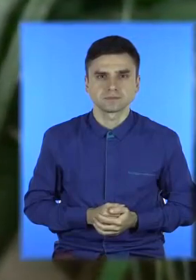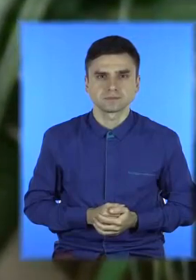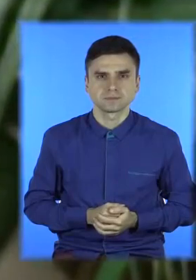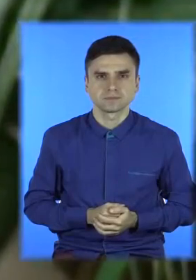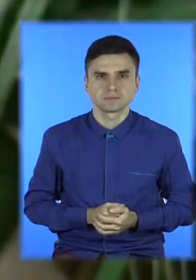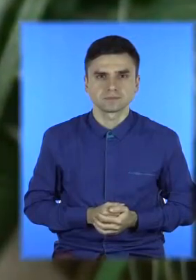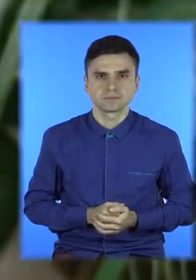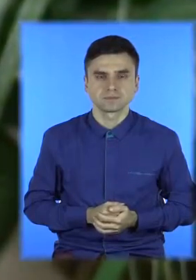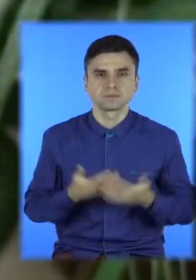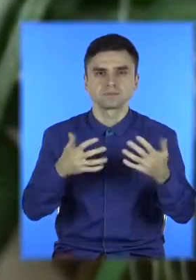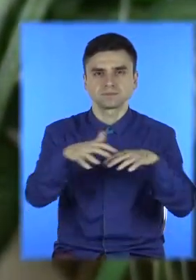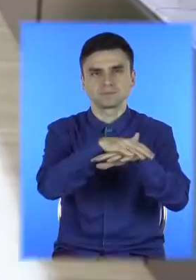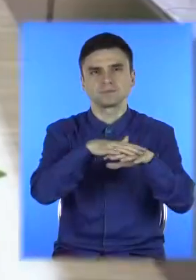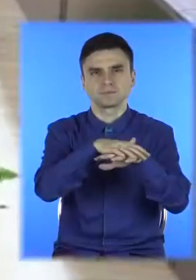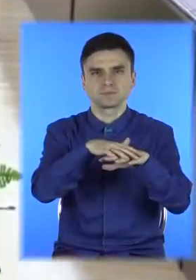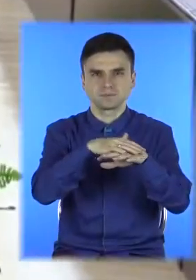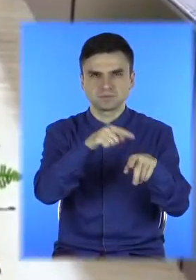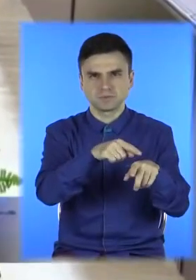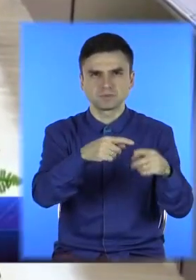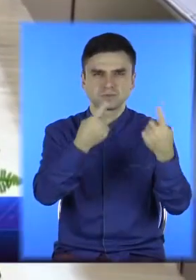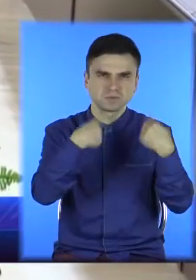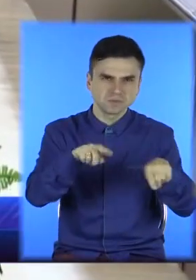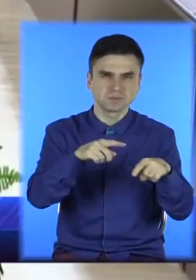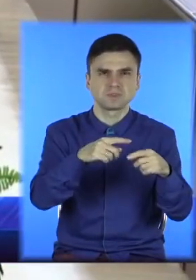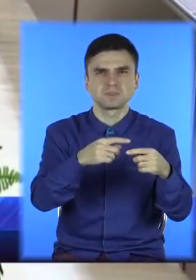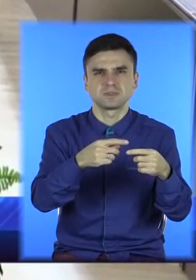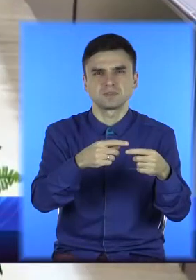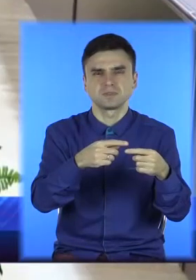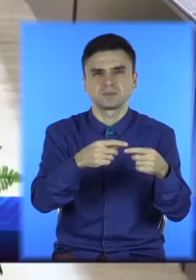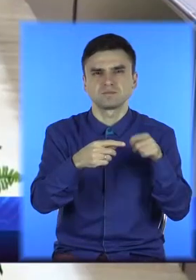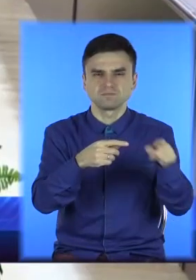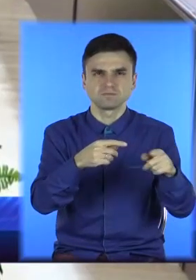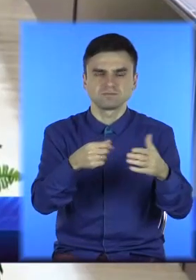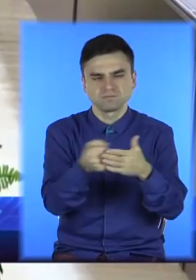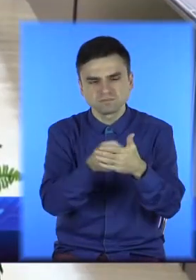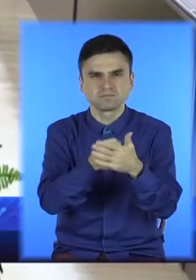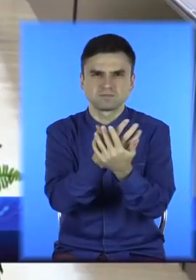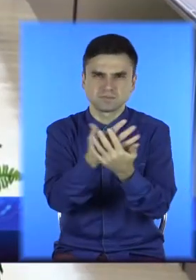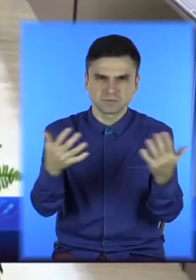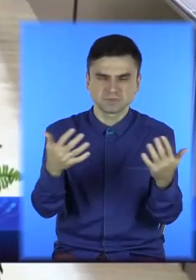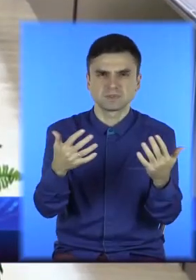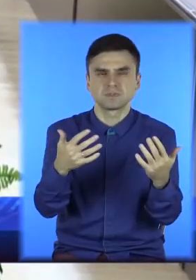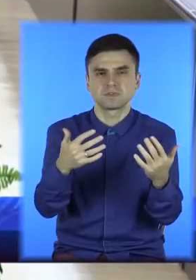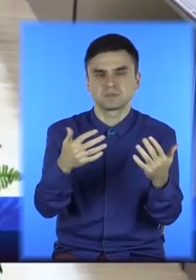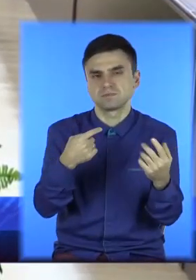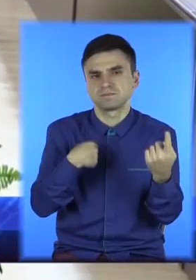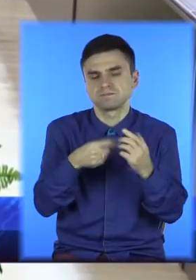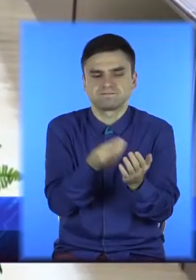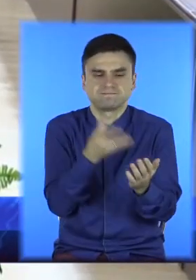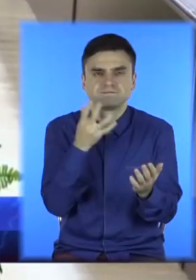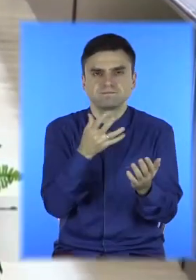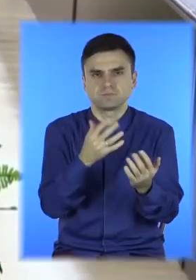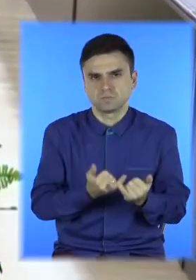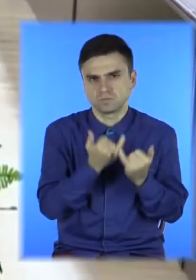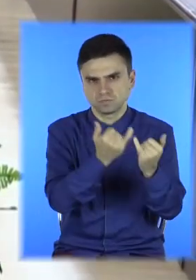активно приймає участь у житті як в цілому міста, так і в реалізації тих технічних проблем,